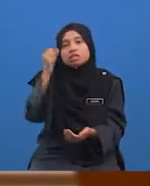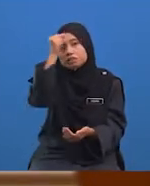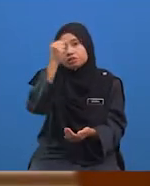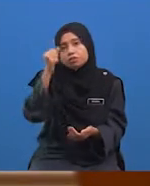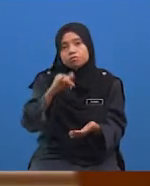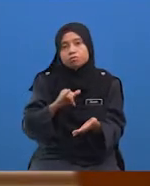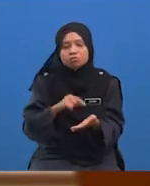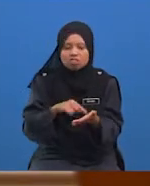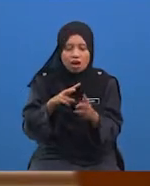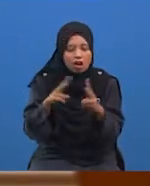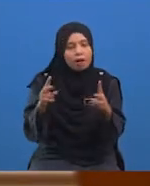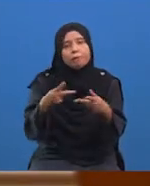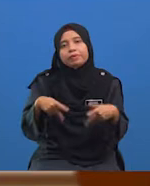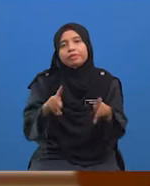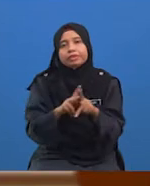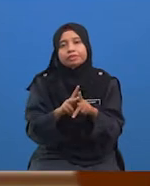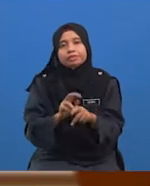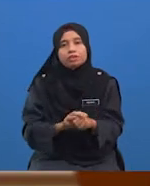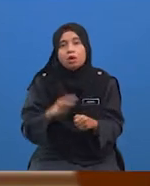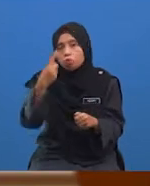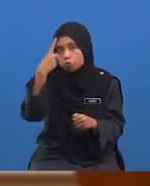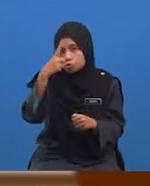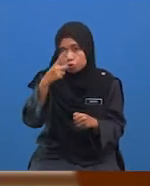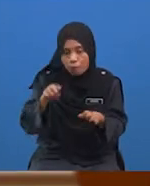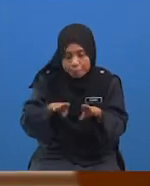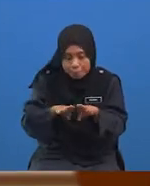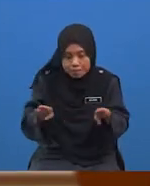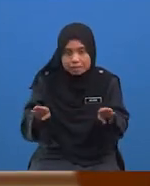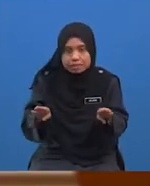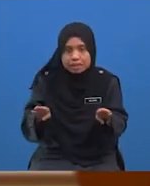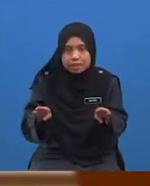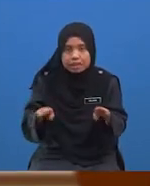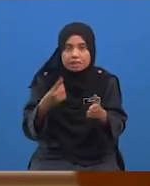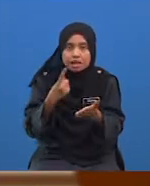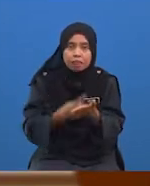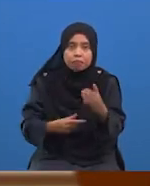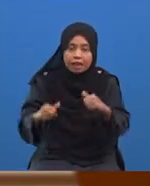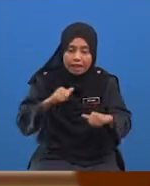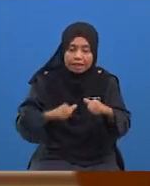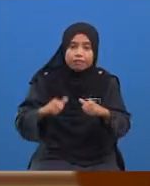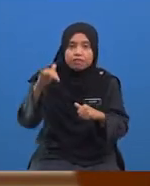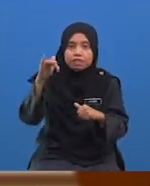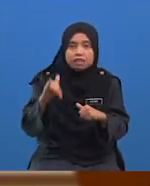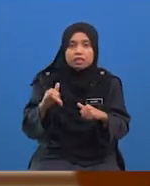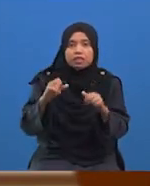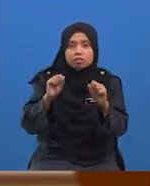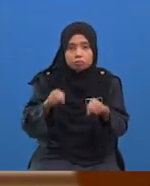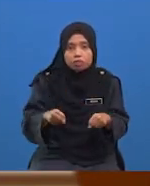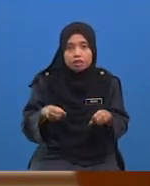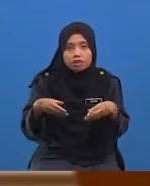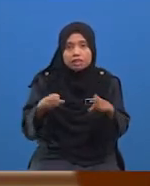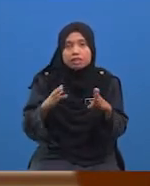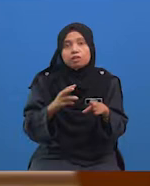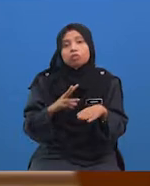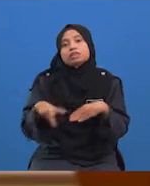Ciri-ciri ini penting bagi kita untuk membezakan kegiatan manusia yang berada